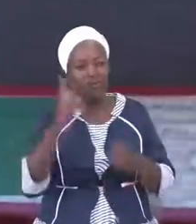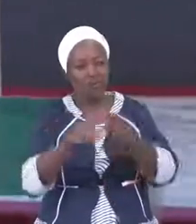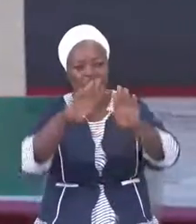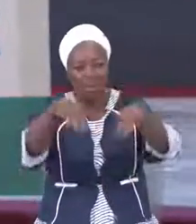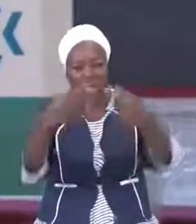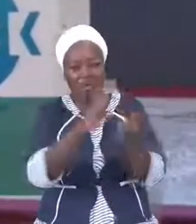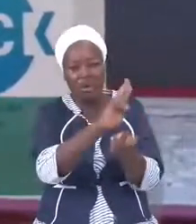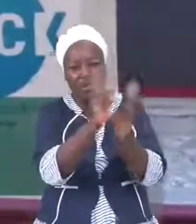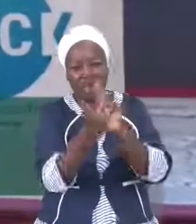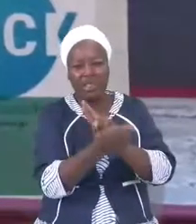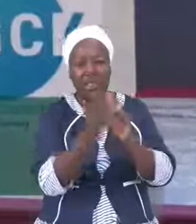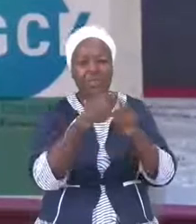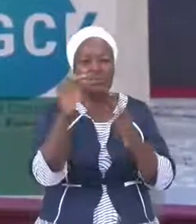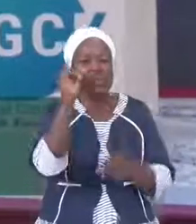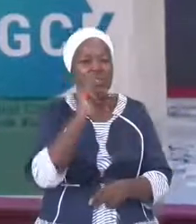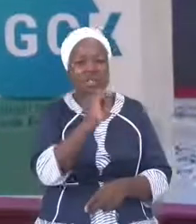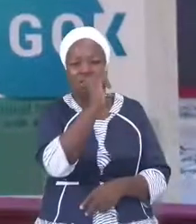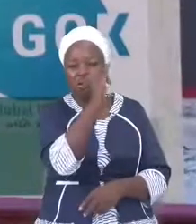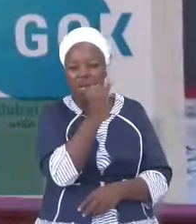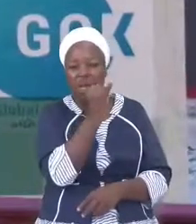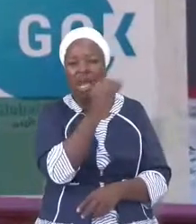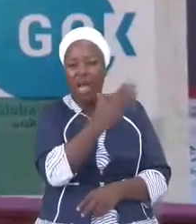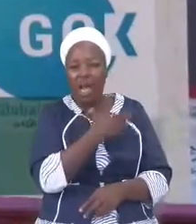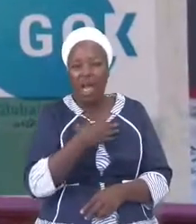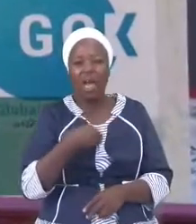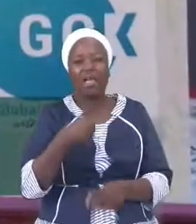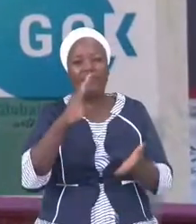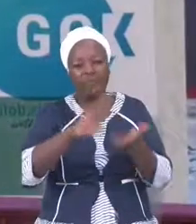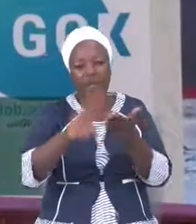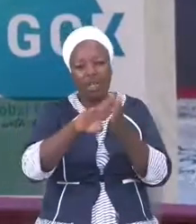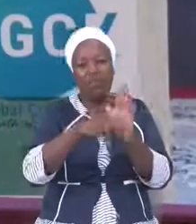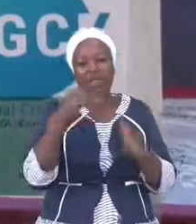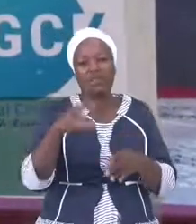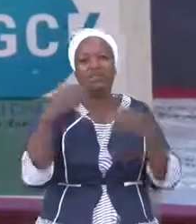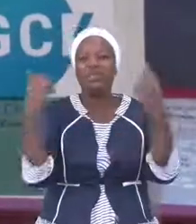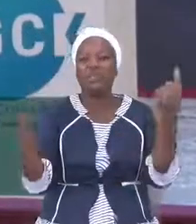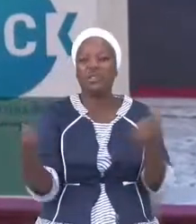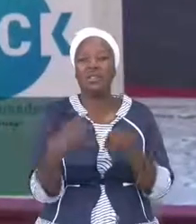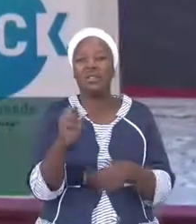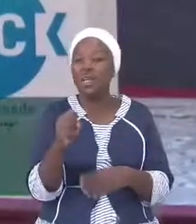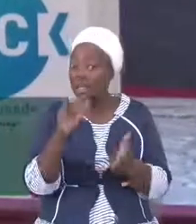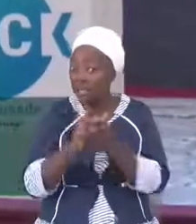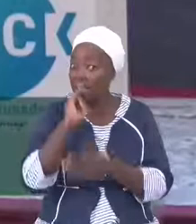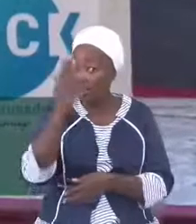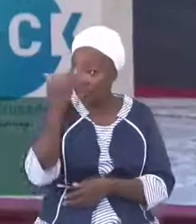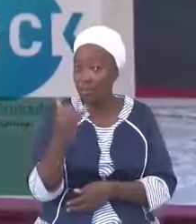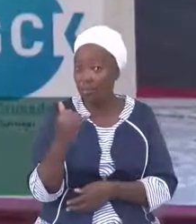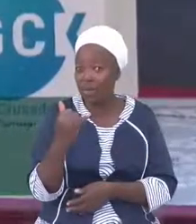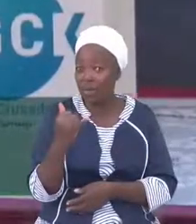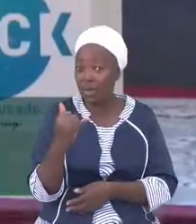donner à Israël la repentance et le pardon des